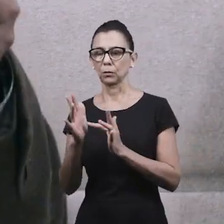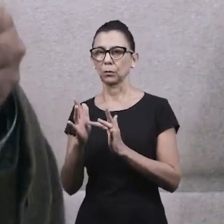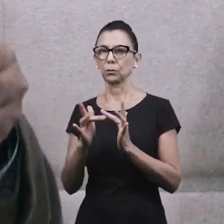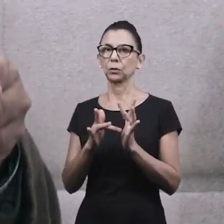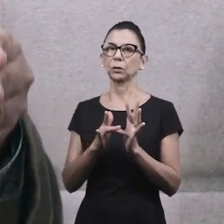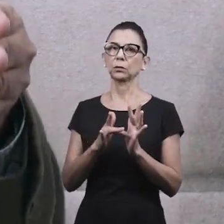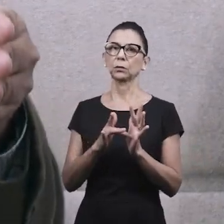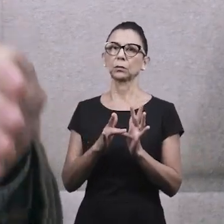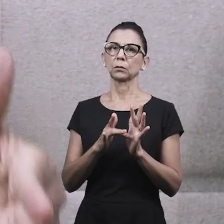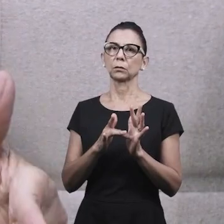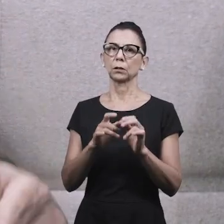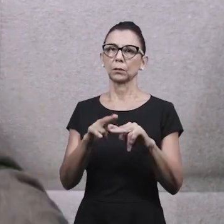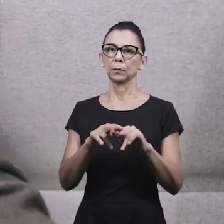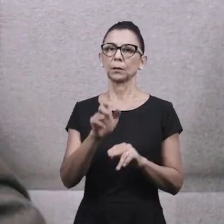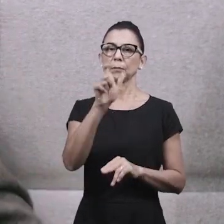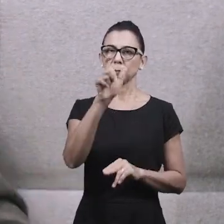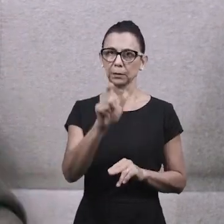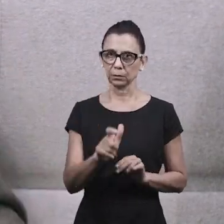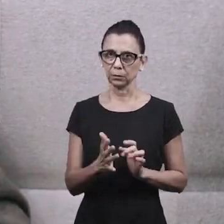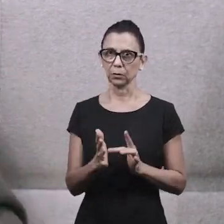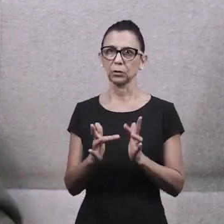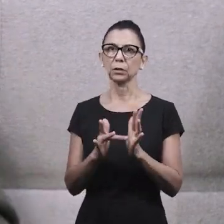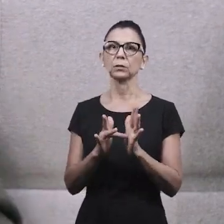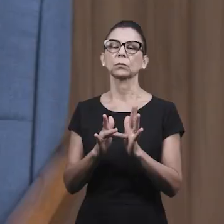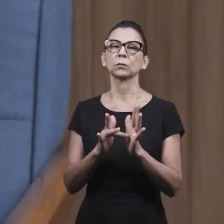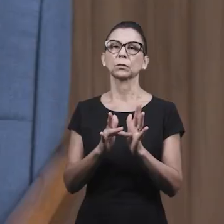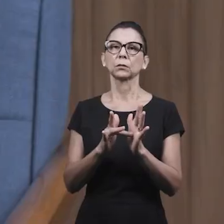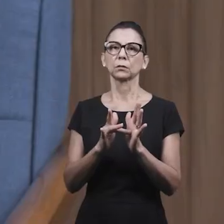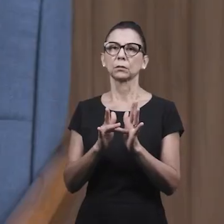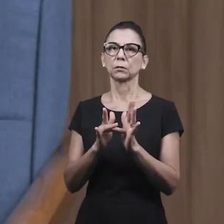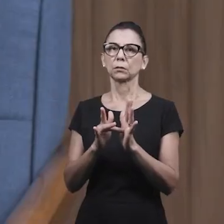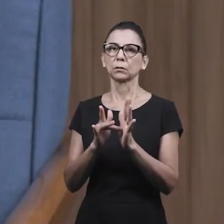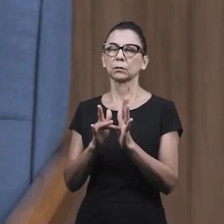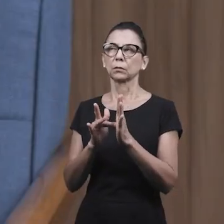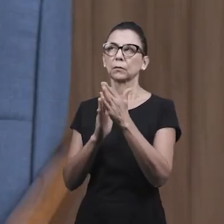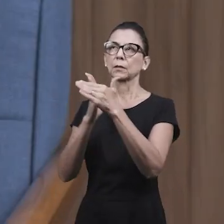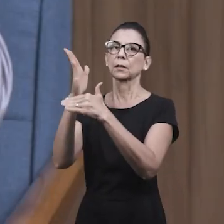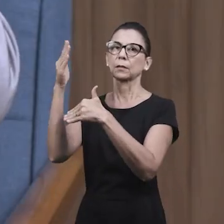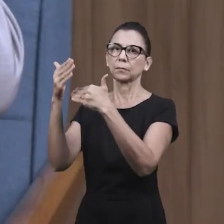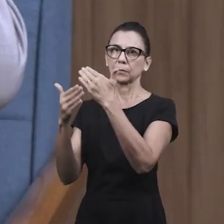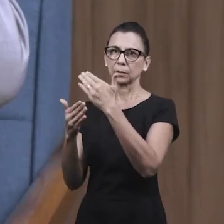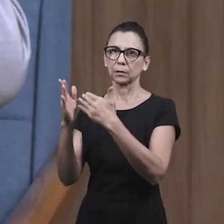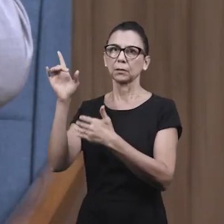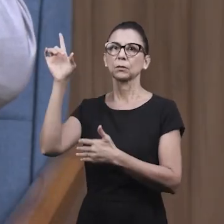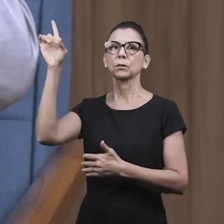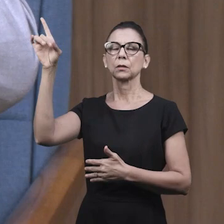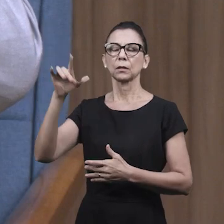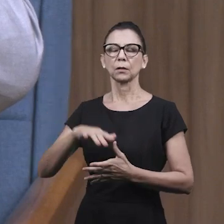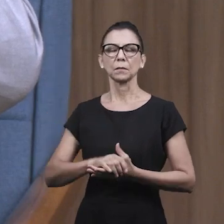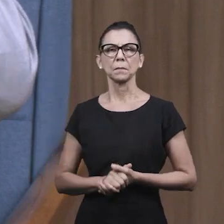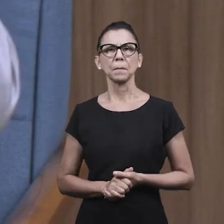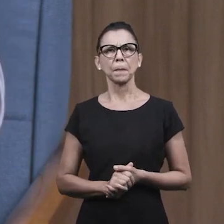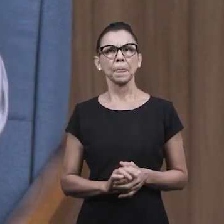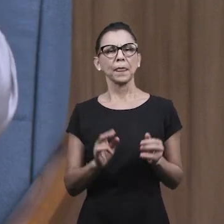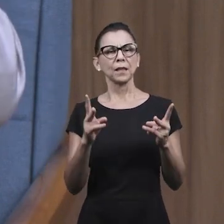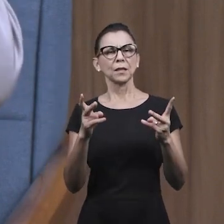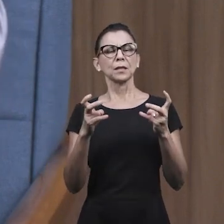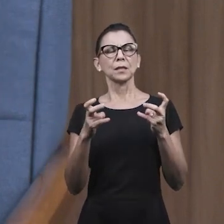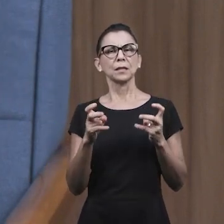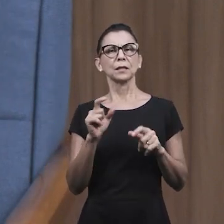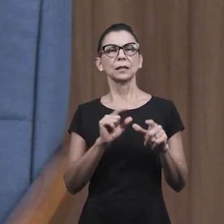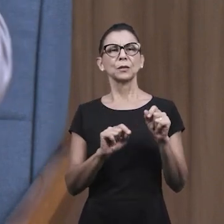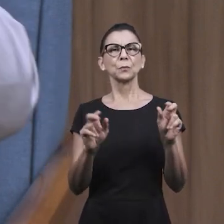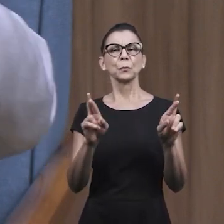est seulement en Jésus et à travers du Seigneur Jésus. Gloire à Dieu. Vous allez vous apercevoir d'une